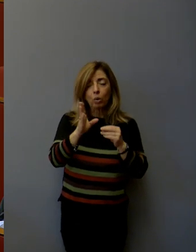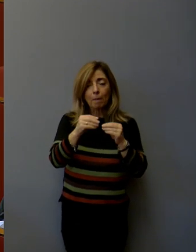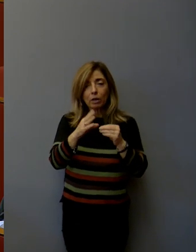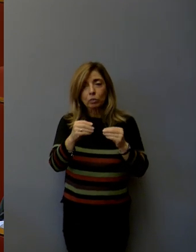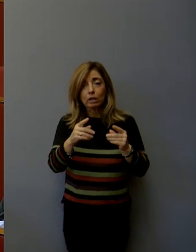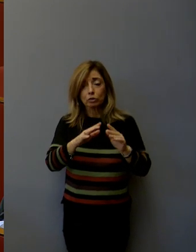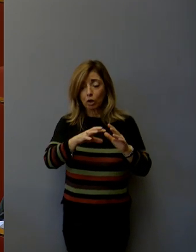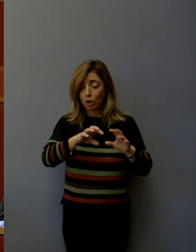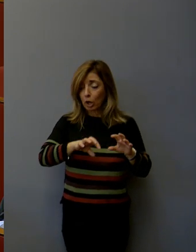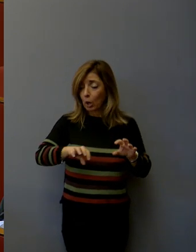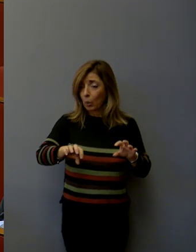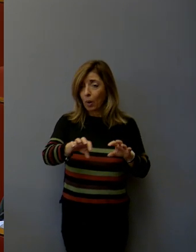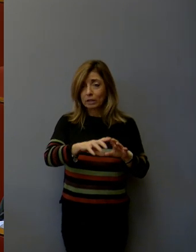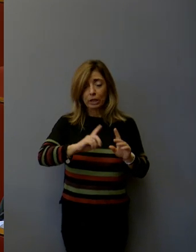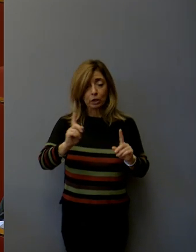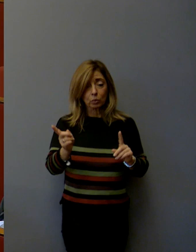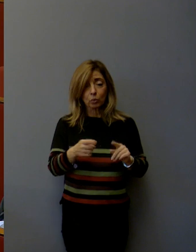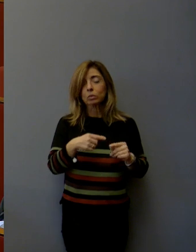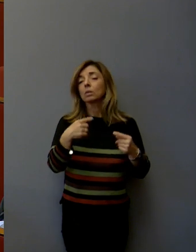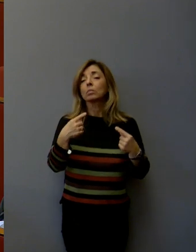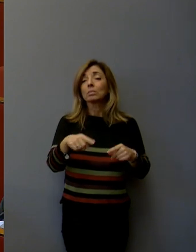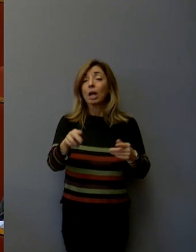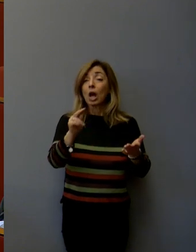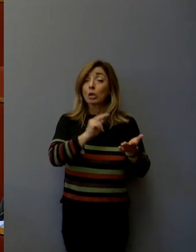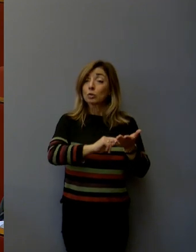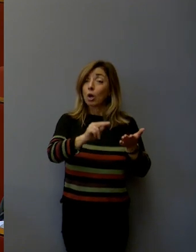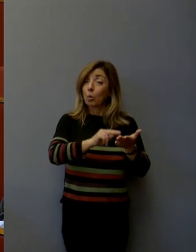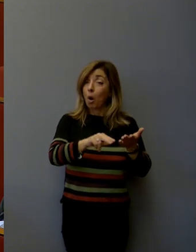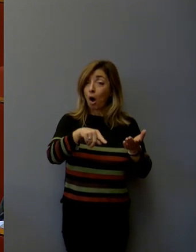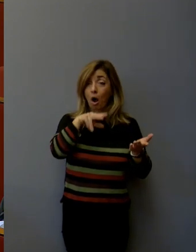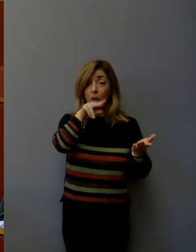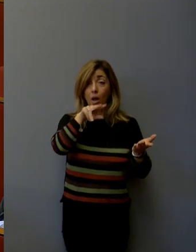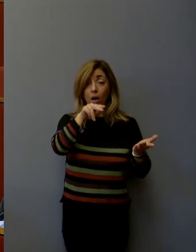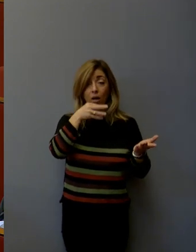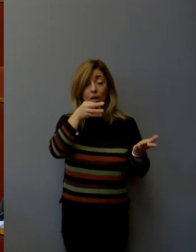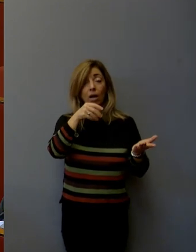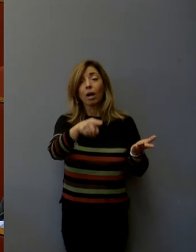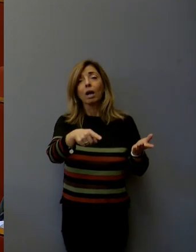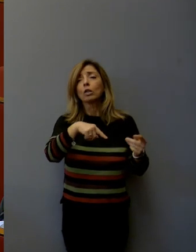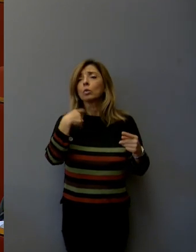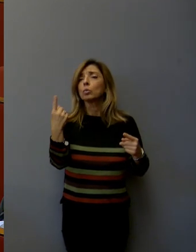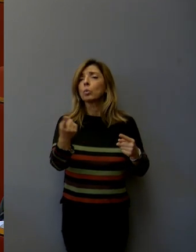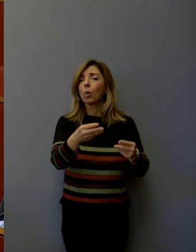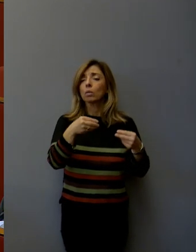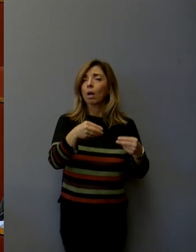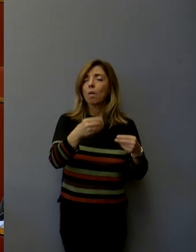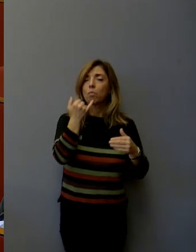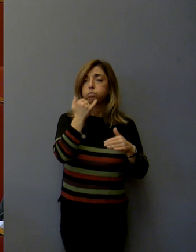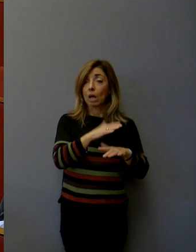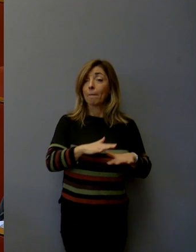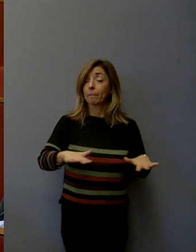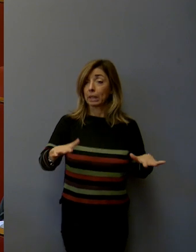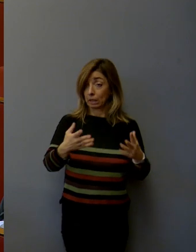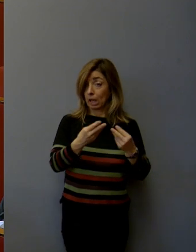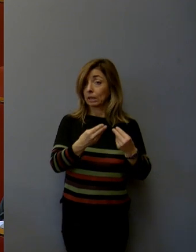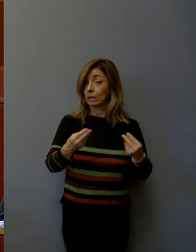di più le scuole che ho citato sono tutte scuole frequentate da bambini e sono con un'utenza diffusissima quindi insomma un po' di